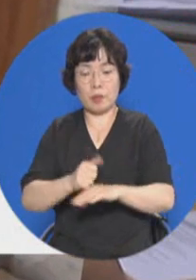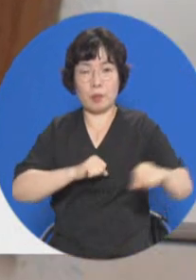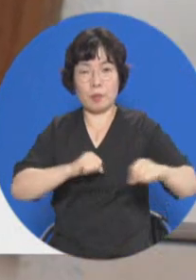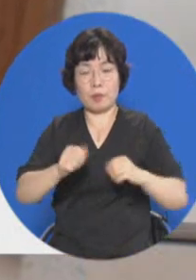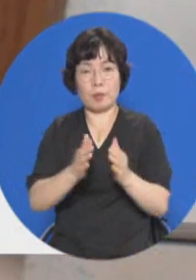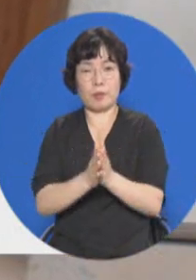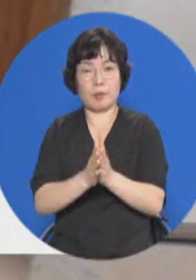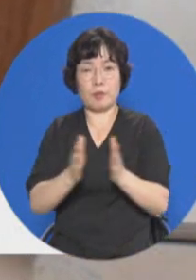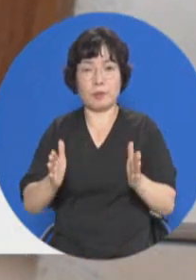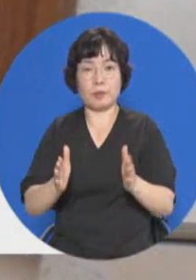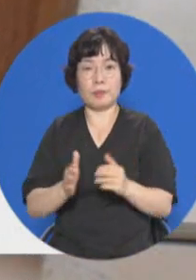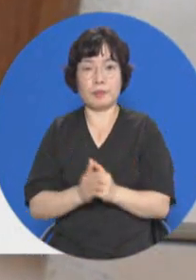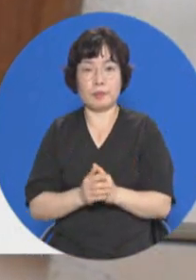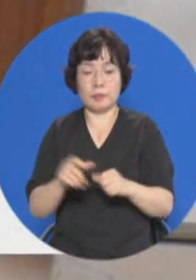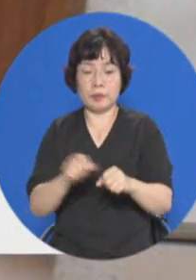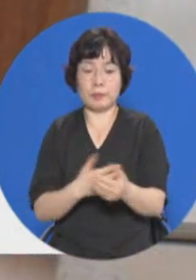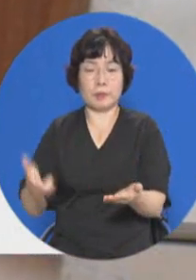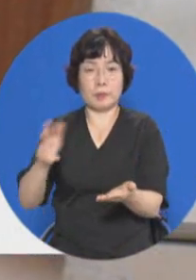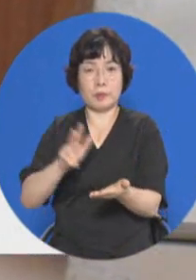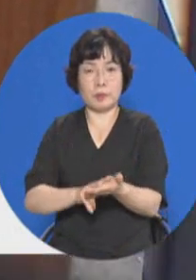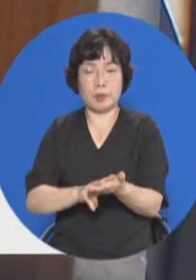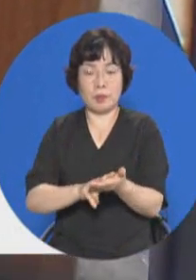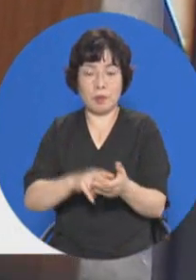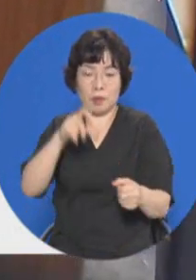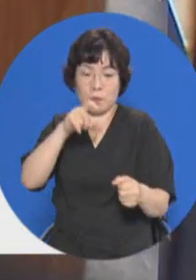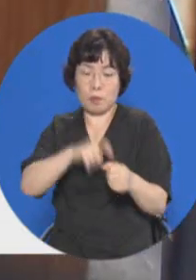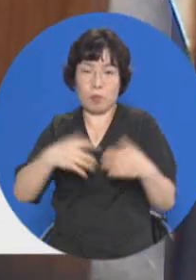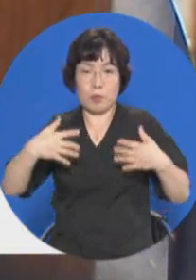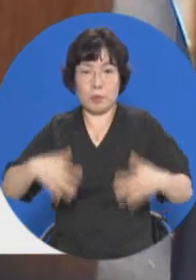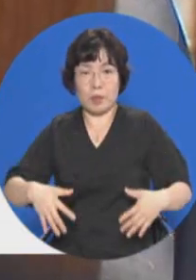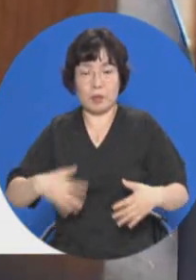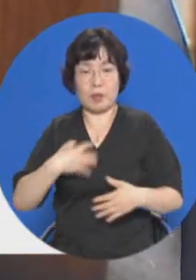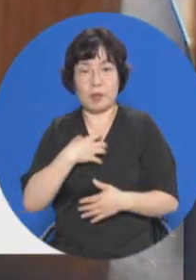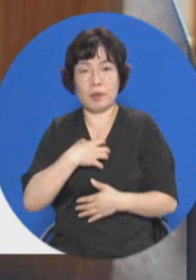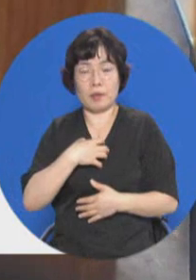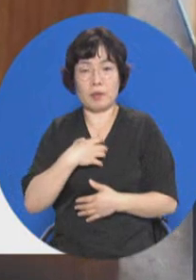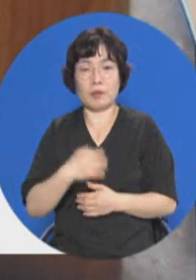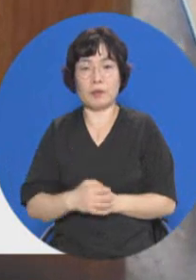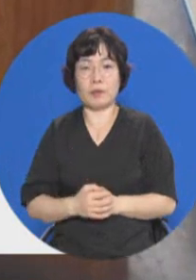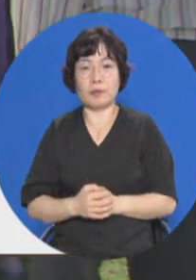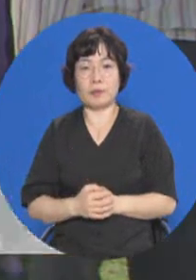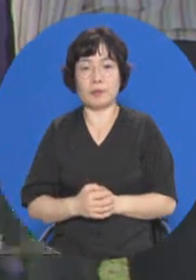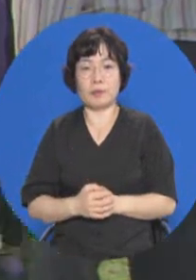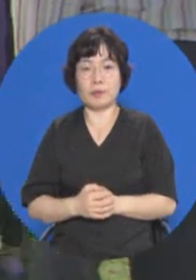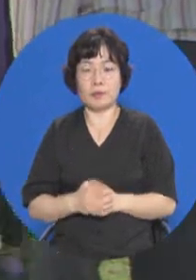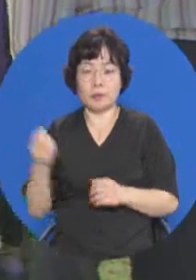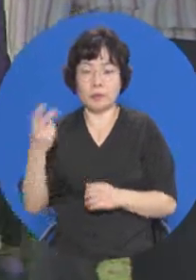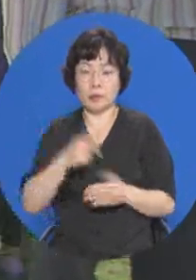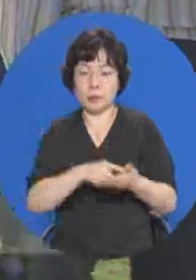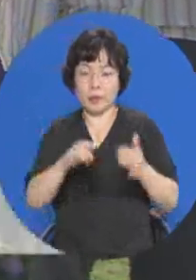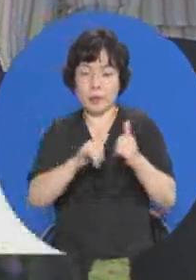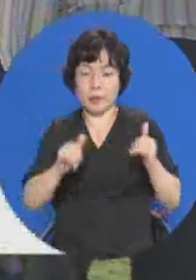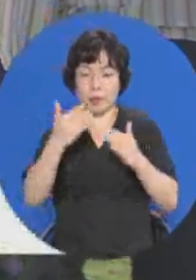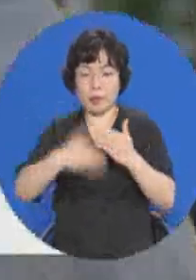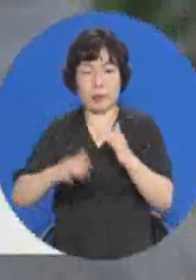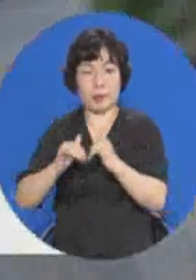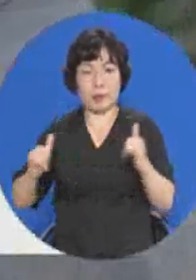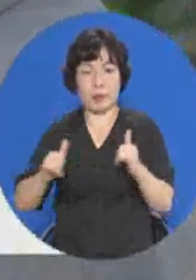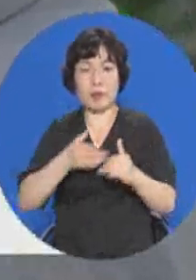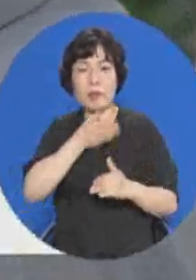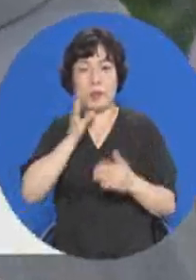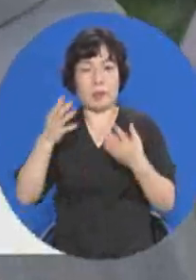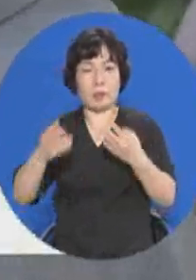본격적인 활동에 들어가면 특별법 제정의 명분이 약해질 수 있다는 우려가 나오고 있습니다. 여기에 피해자와 유족들이 고령인